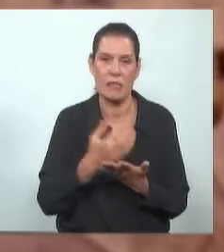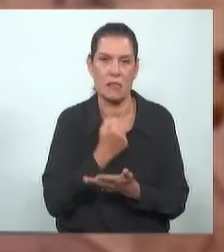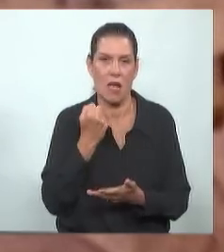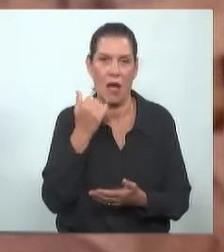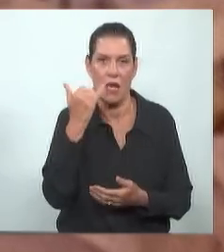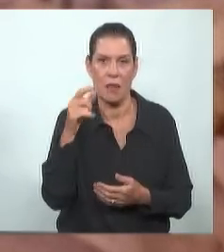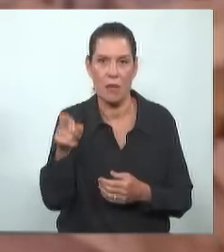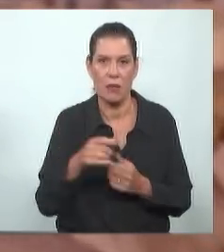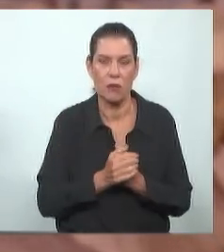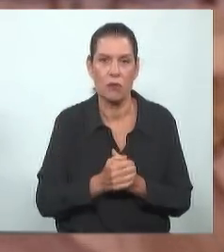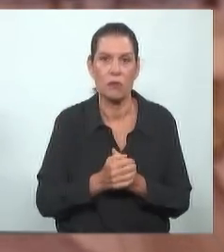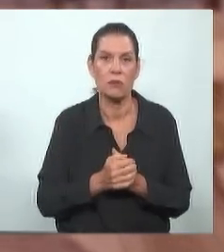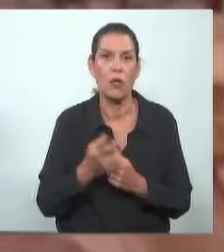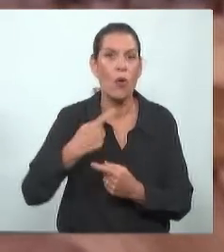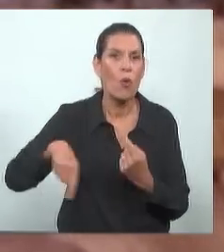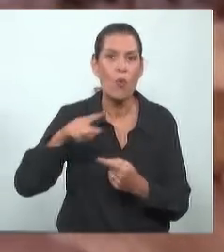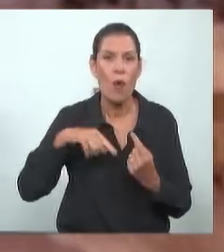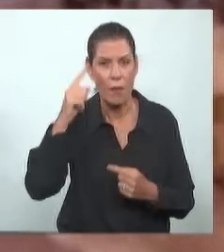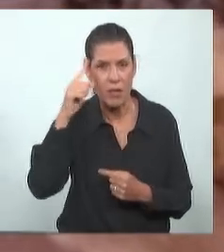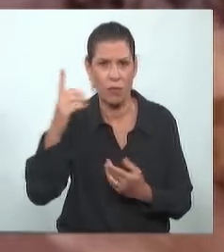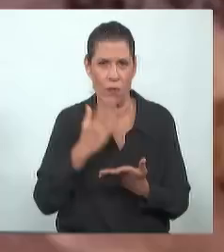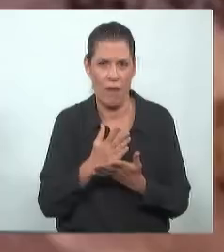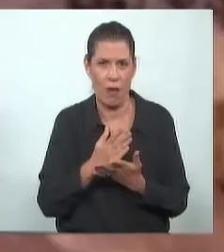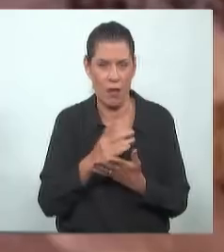ידעו. כולם.